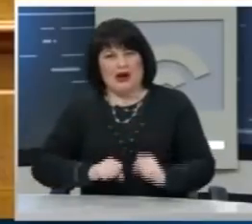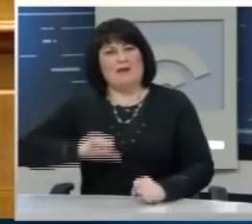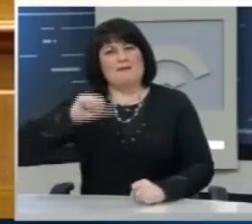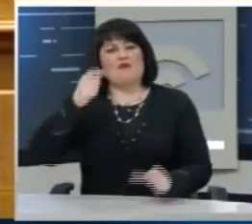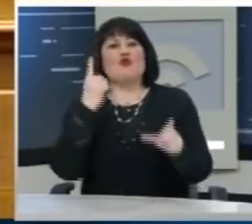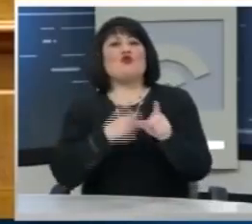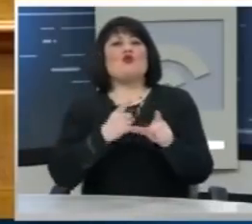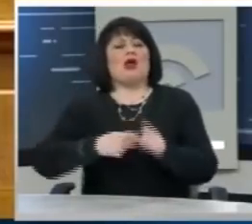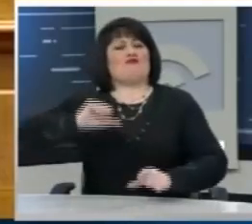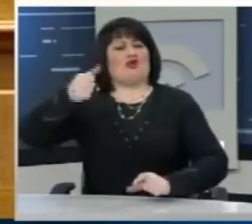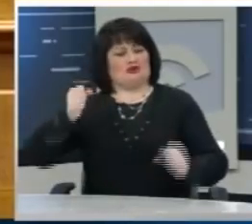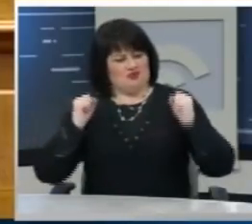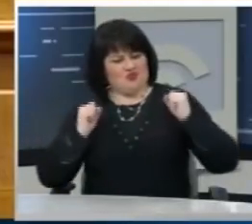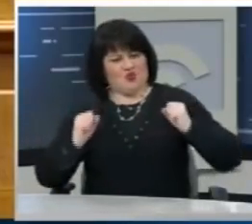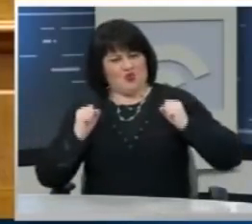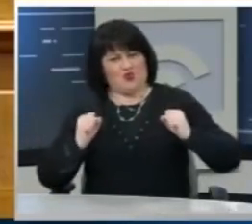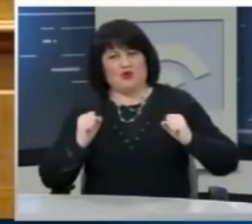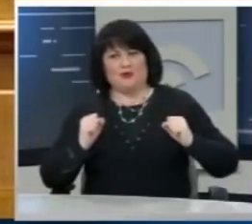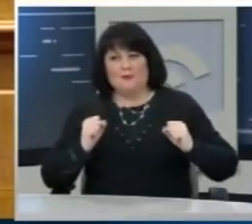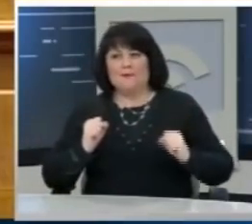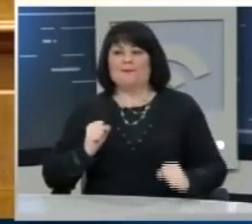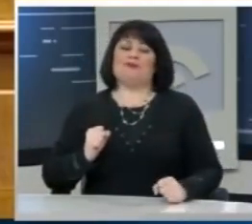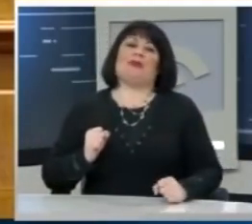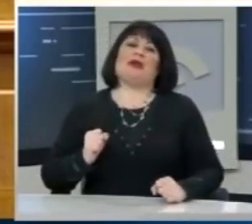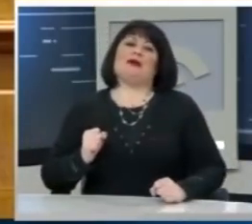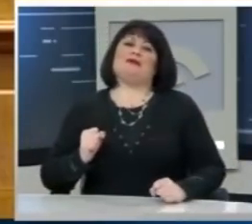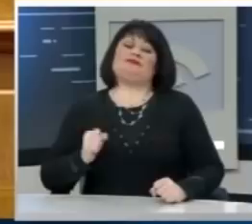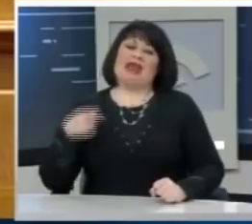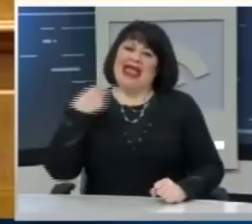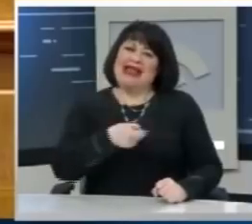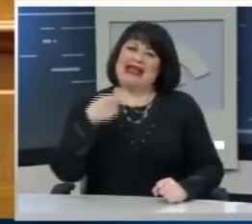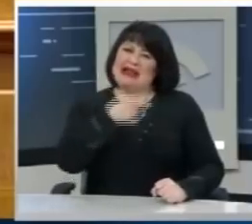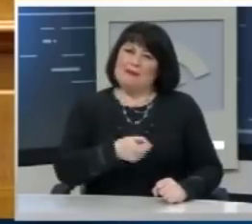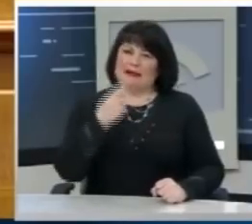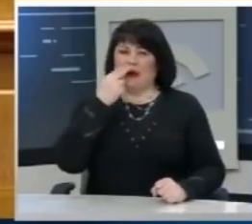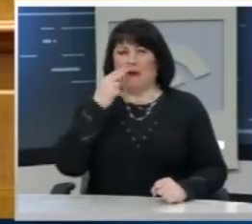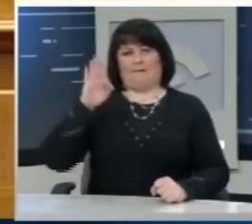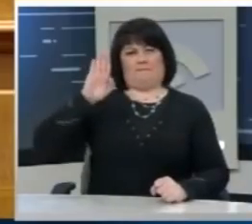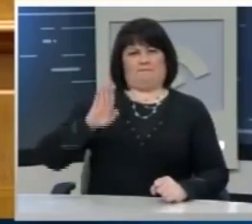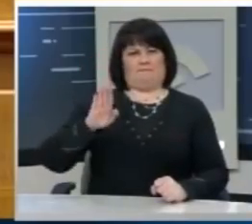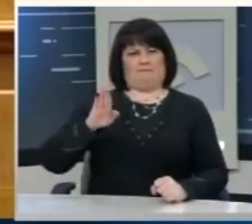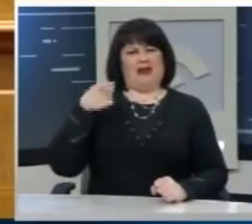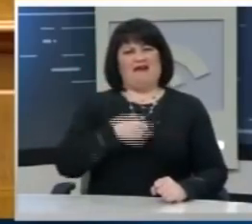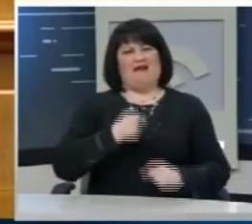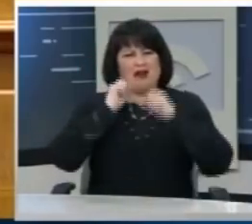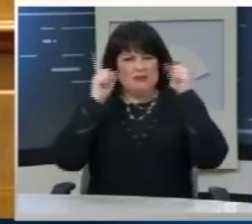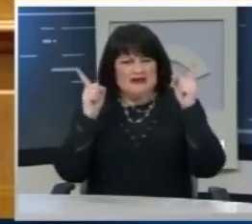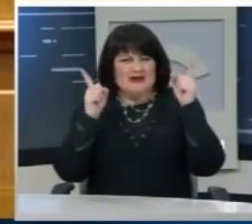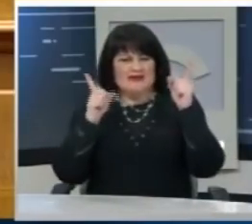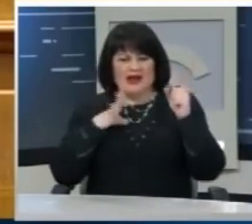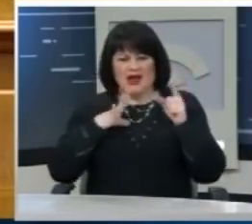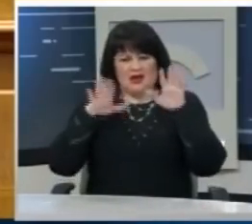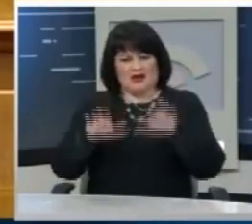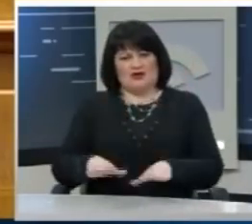το ΚΚΕ και στα ανίκουστα εγκλήματα των χιτλεροφασιστών και των